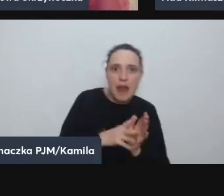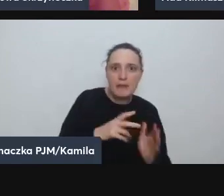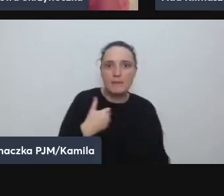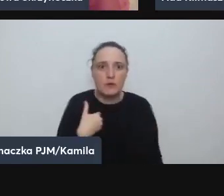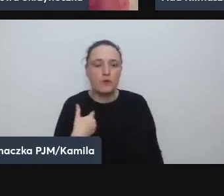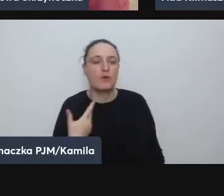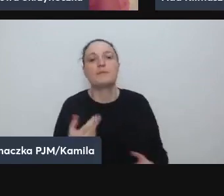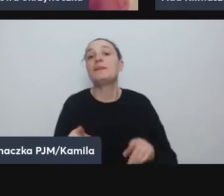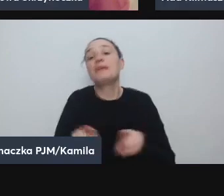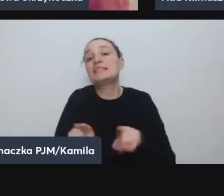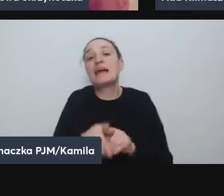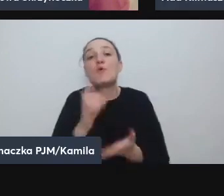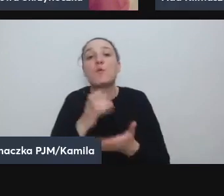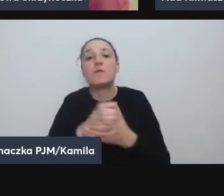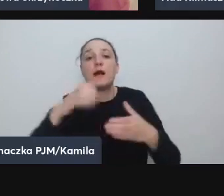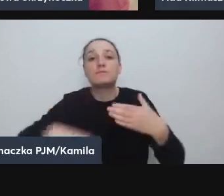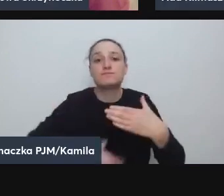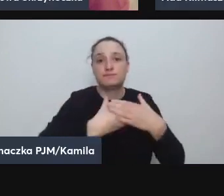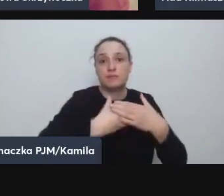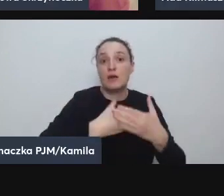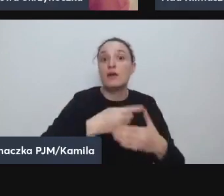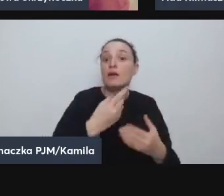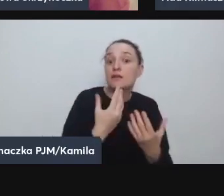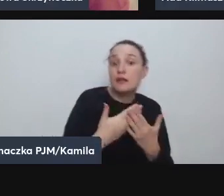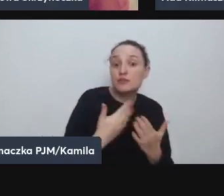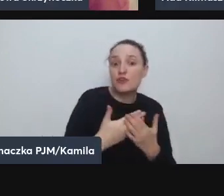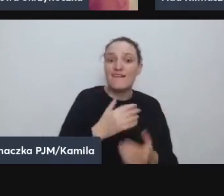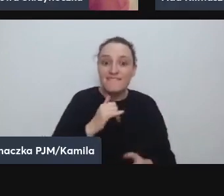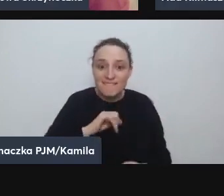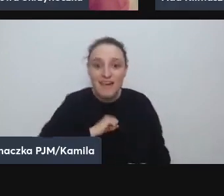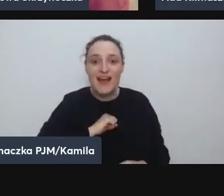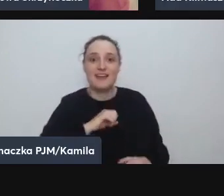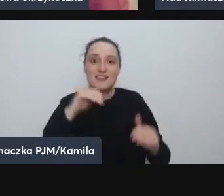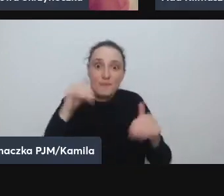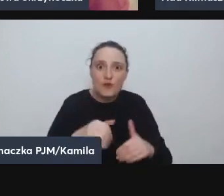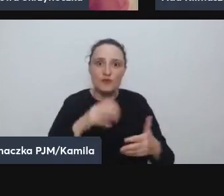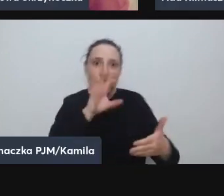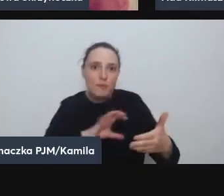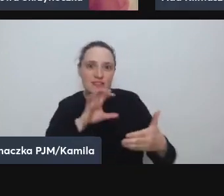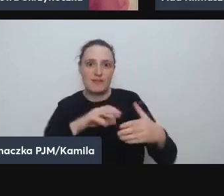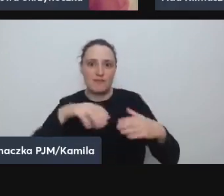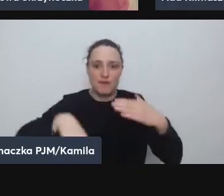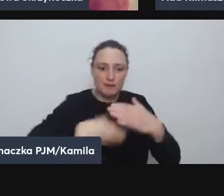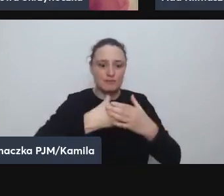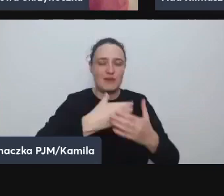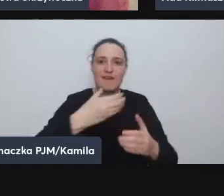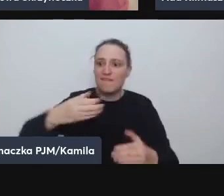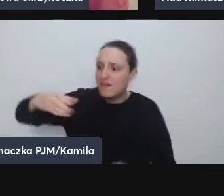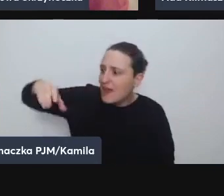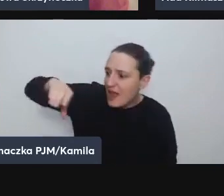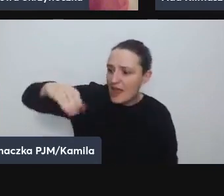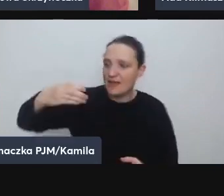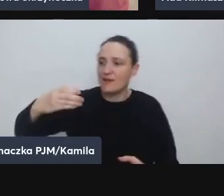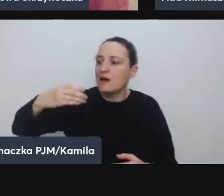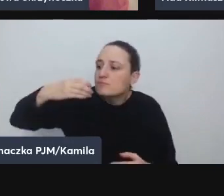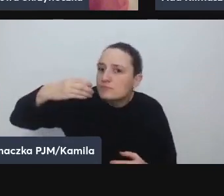mówić wtedy, że kubeczek jest fajny, żeby móc rzeczywiście obserwować tą miesiączkę, że ona się zbiera, w nic nie wchłania, jak się ją wylewa, można jej dotknąć, powąchać,